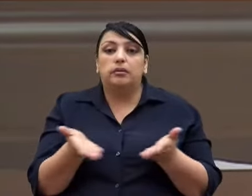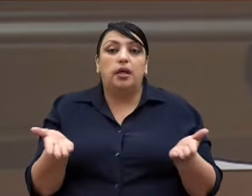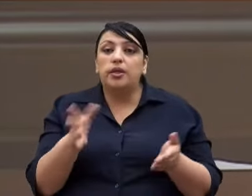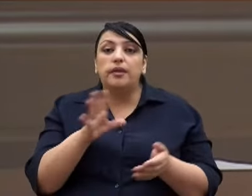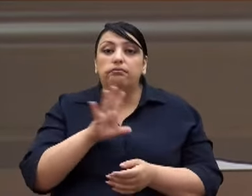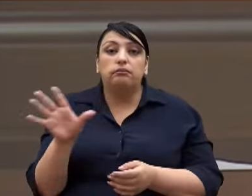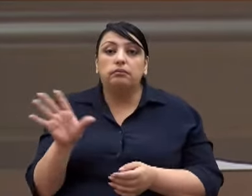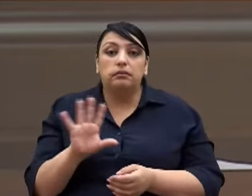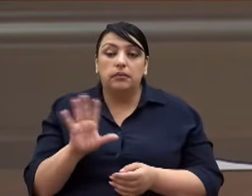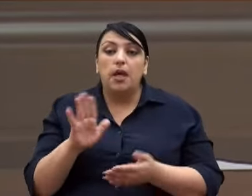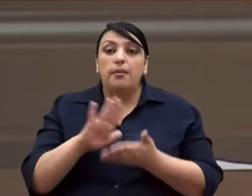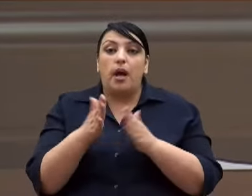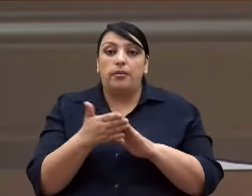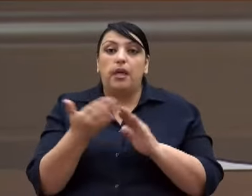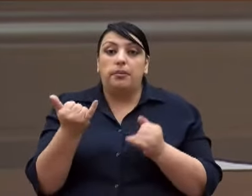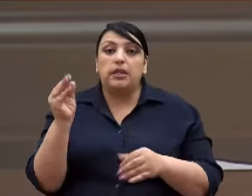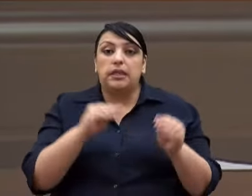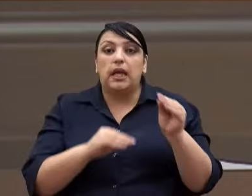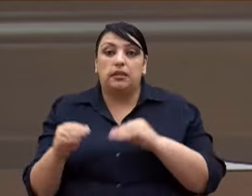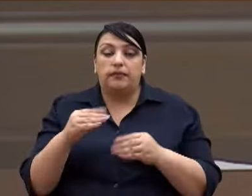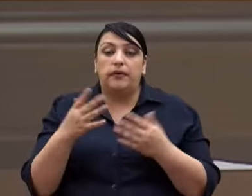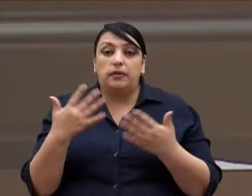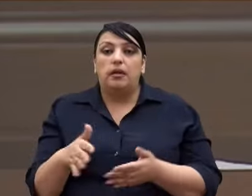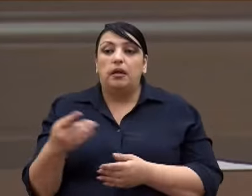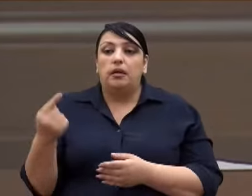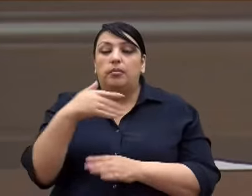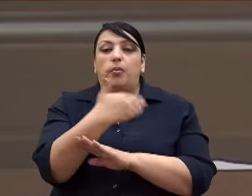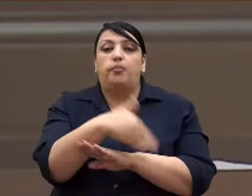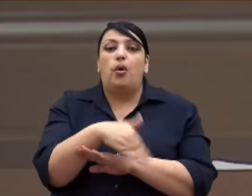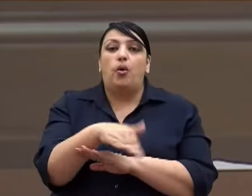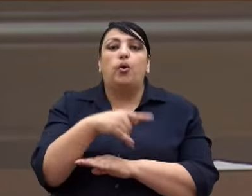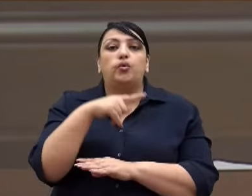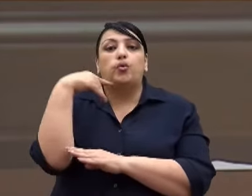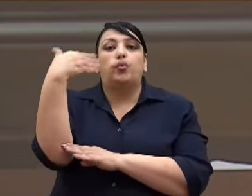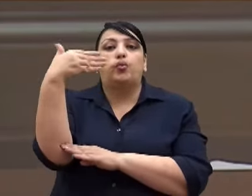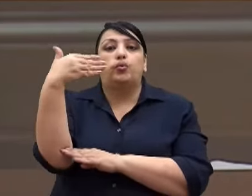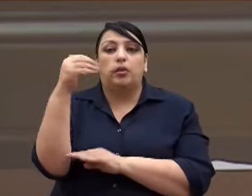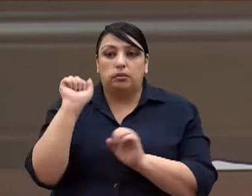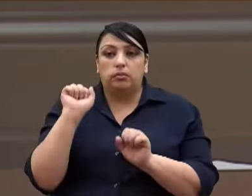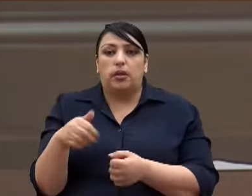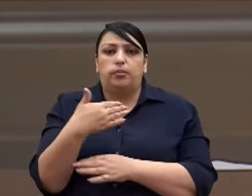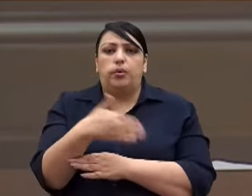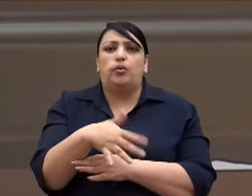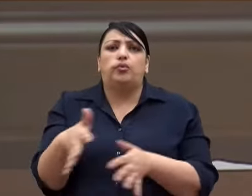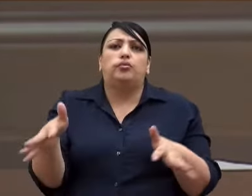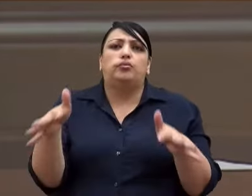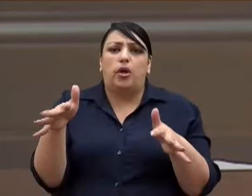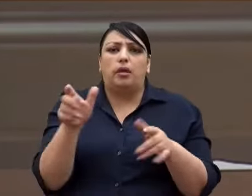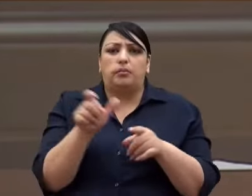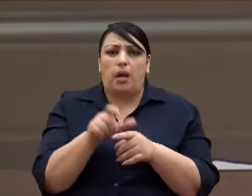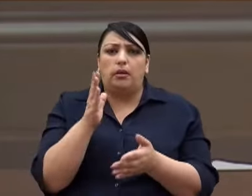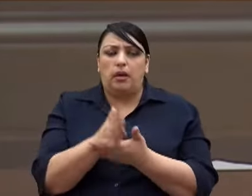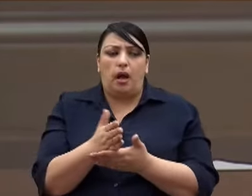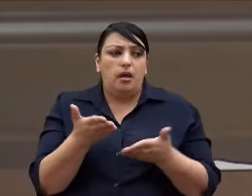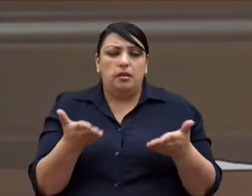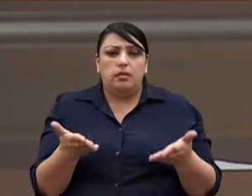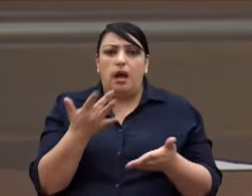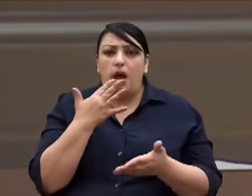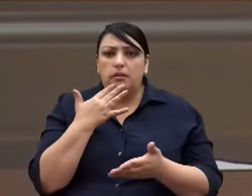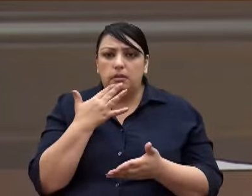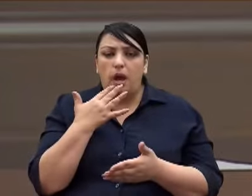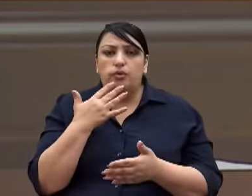այդ պայմանները ստեղծվել են, դուք հիմա եկել ասում եք փողոցում ռուսական դրոշ կա, փողոցում շատ բան կա, սա փողոց չի, սա ազգային